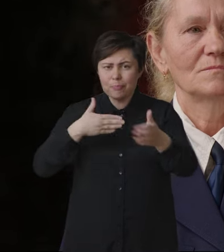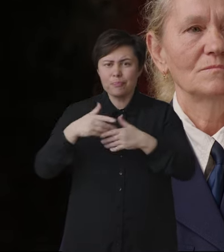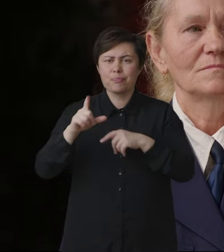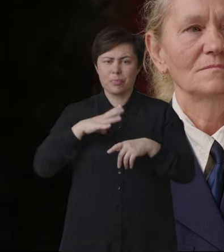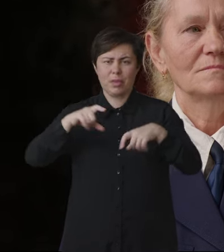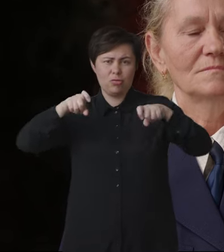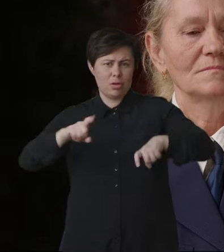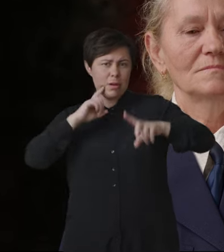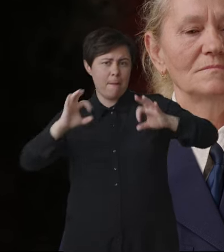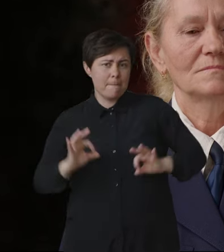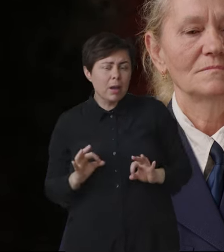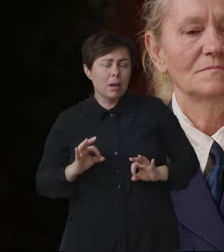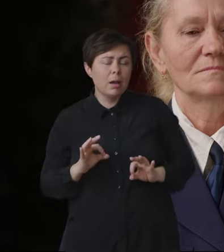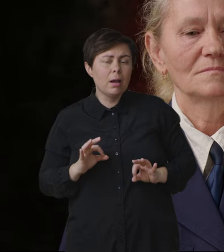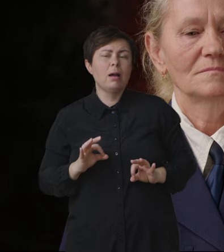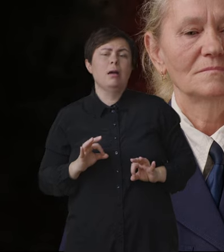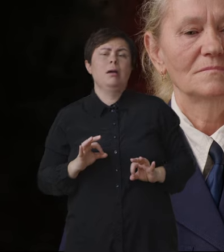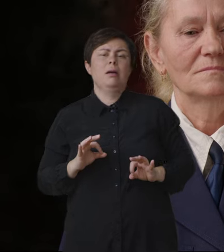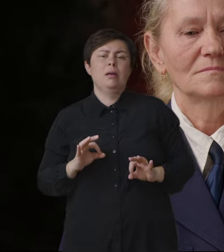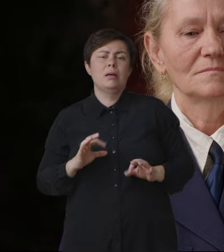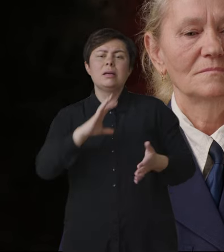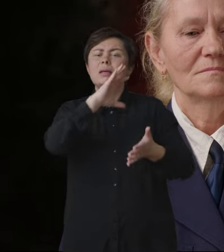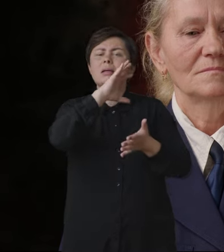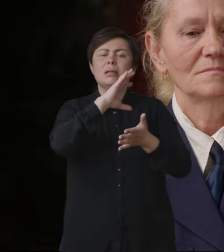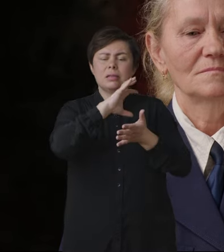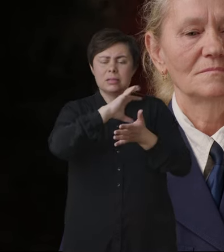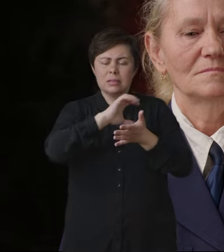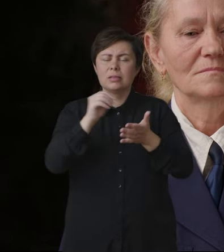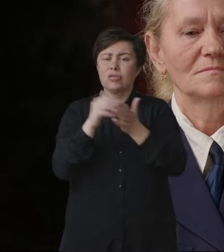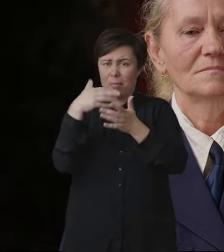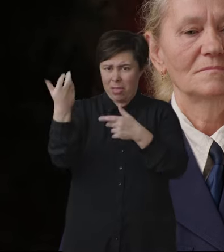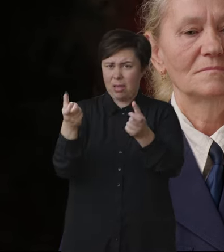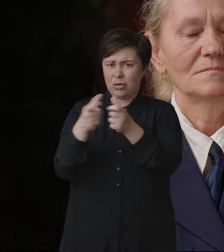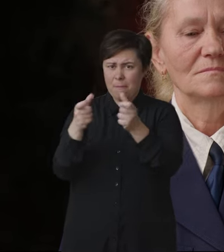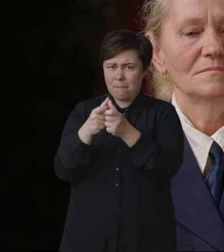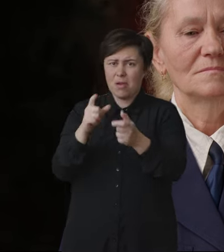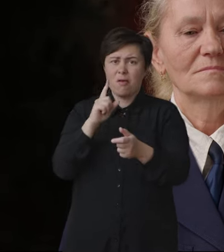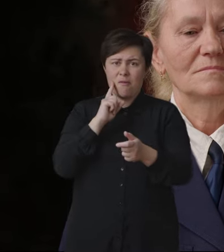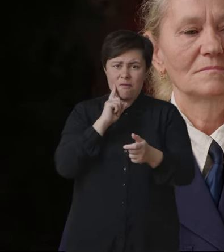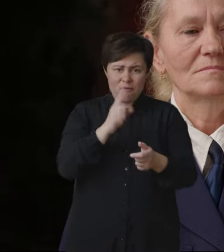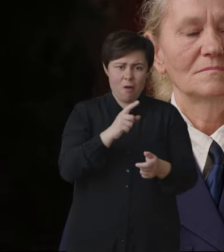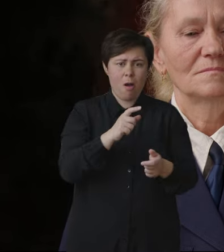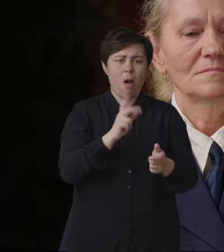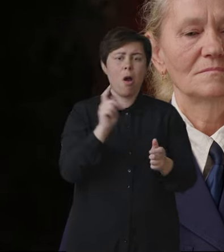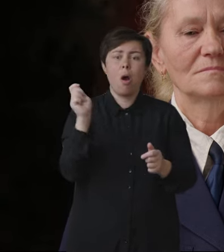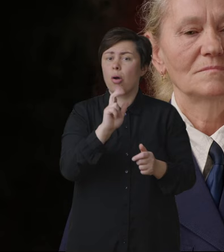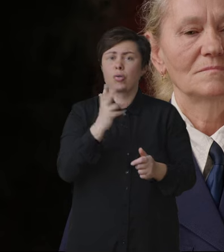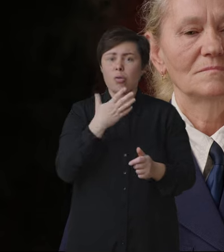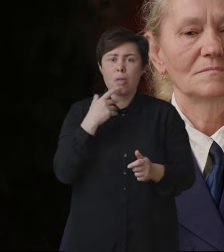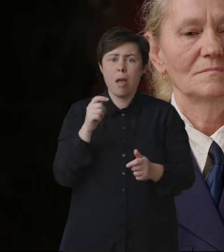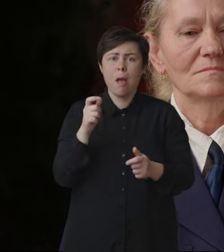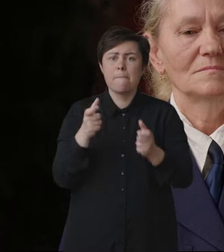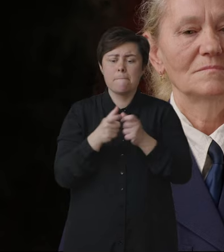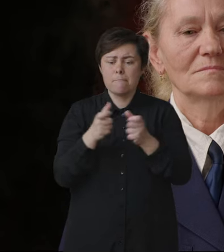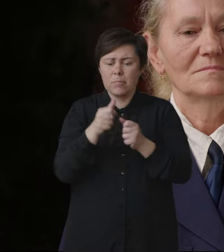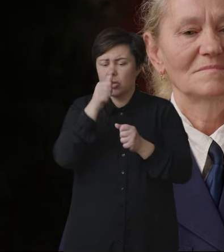taki pan i odbierał, trzeba mu dać bilet, ten, w którym się właśnie przyjechał. A kto nie miał biletu, to nie wiem, jak